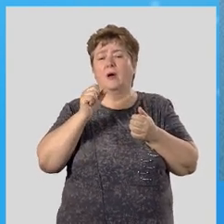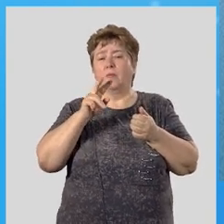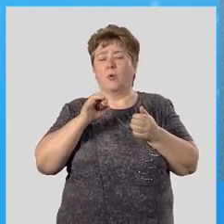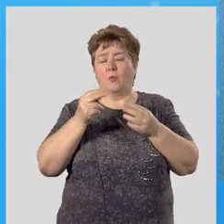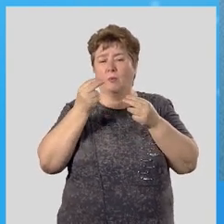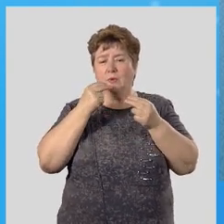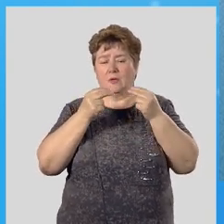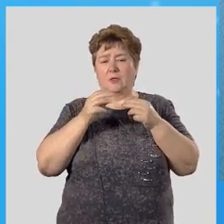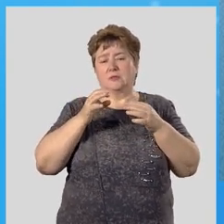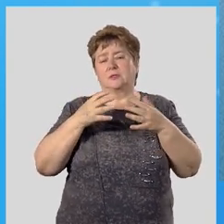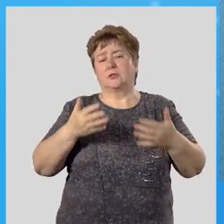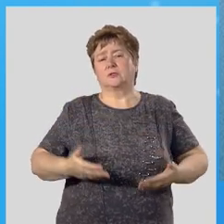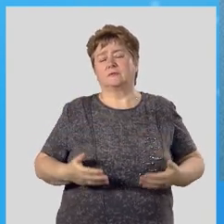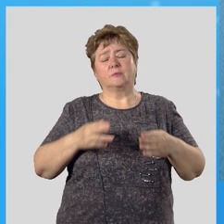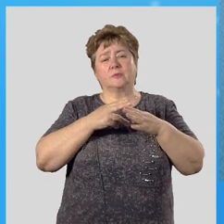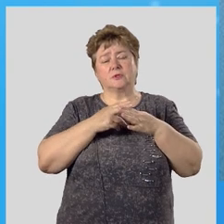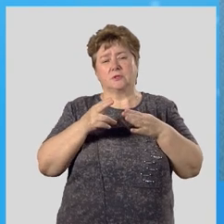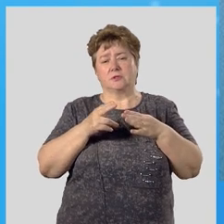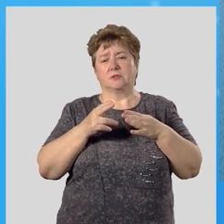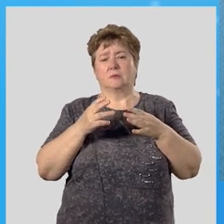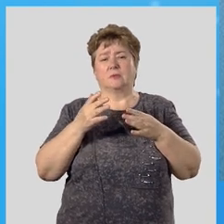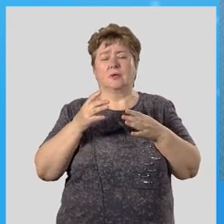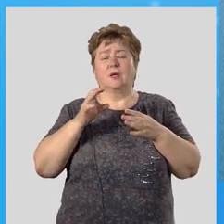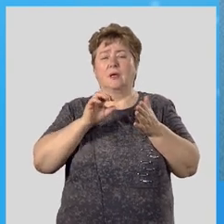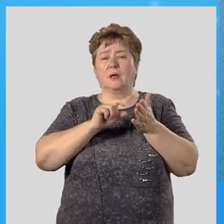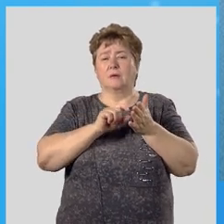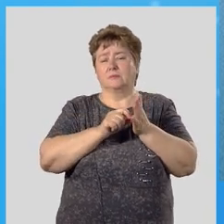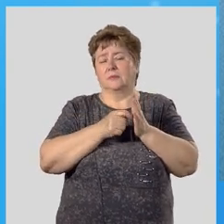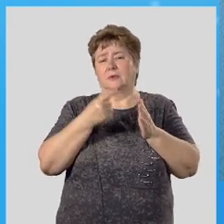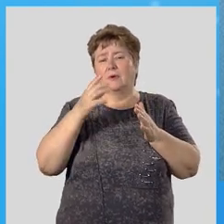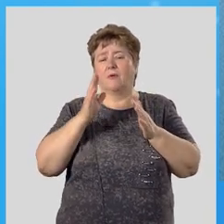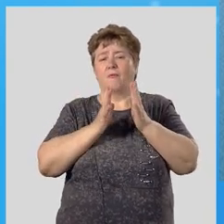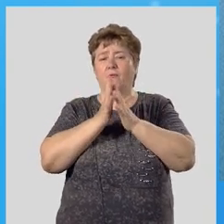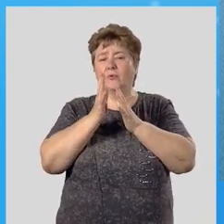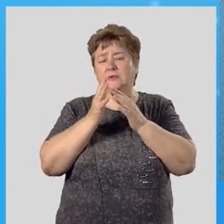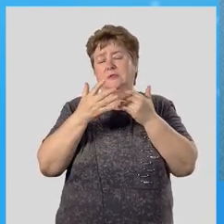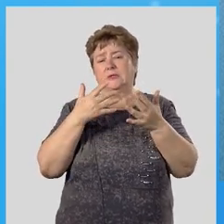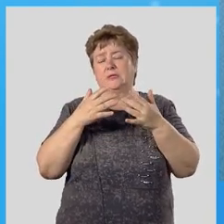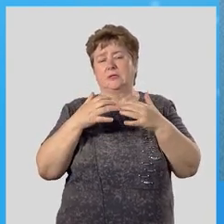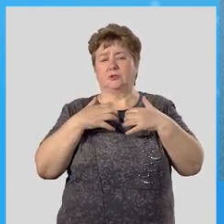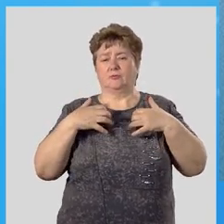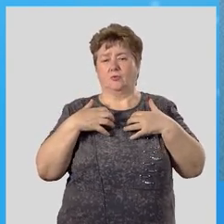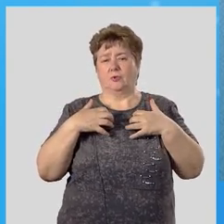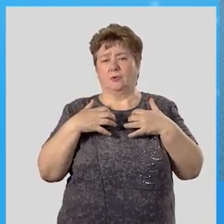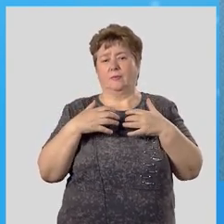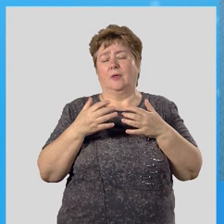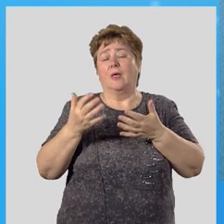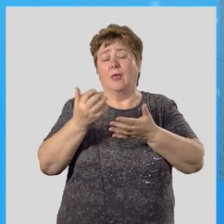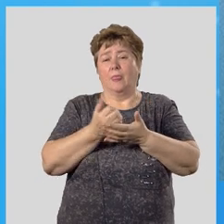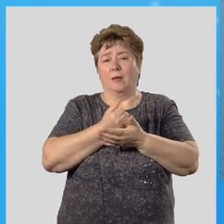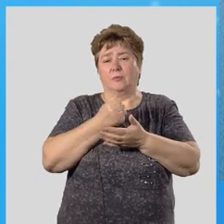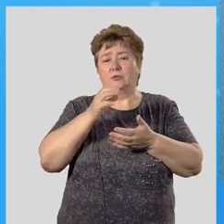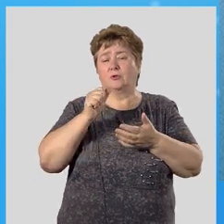питается органическими частицами, одноклеточными водорослями и животными.